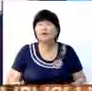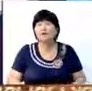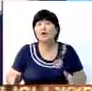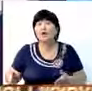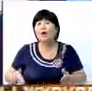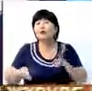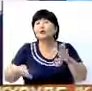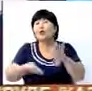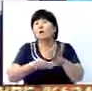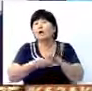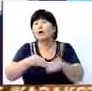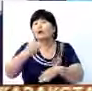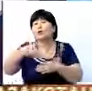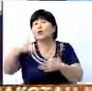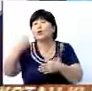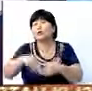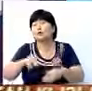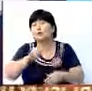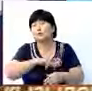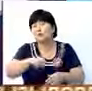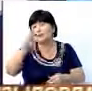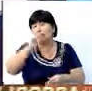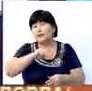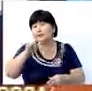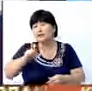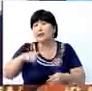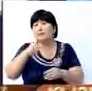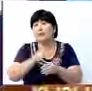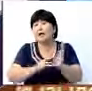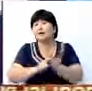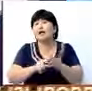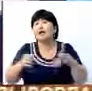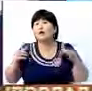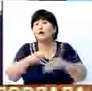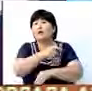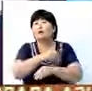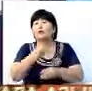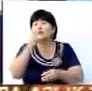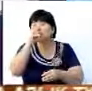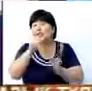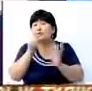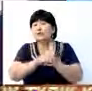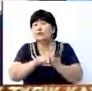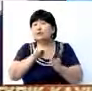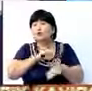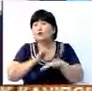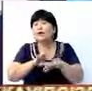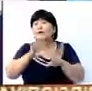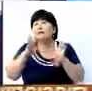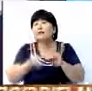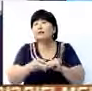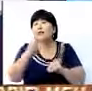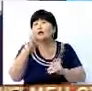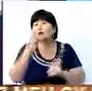Жолда парақорлыққа жол бермеу үшін мемлекеттік қызмет істері департаментінің бастамасымен мобильді топ 3 ай бойы зерделеу жұмысын жүргізген. Нәтижесінде